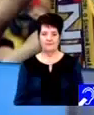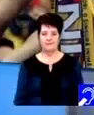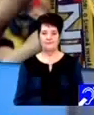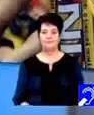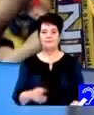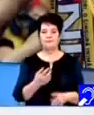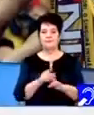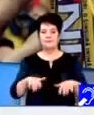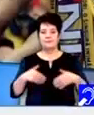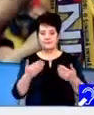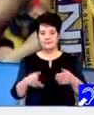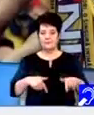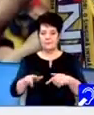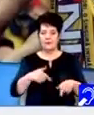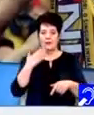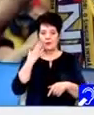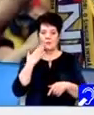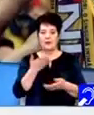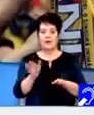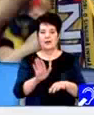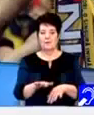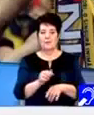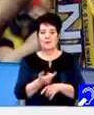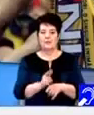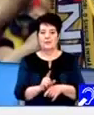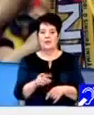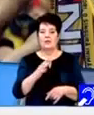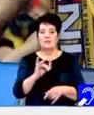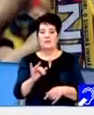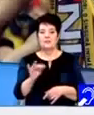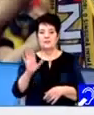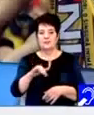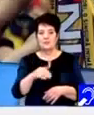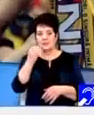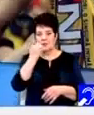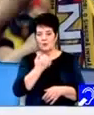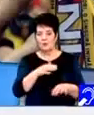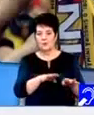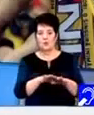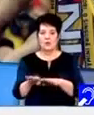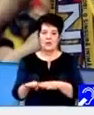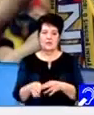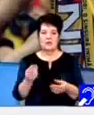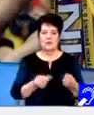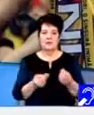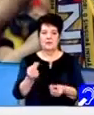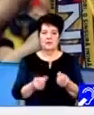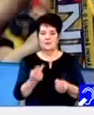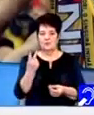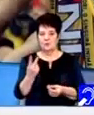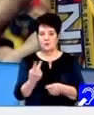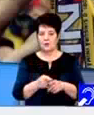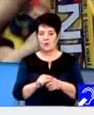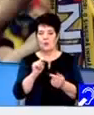Lupta la titlu în Liga 1 de fotbal din România rămâne deschisă. CFR Cluj și FCSB s-au mulțumit cu un egal după un meci cu 2 eliminări și un